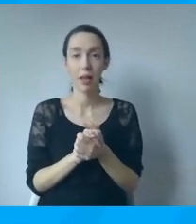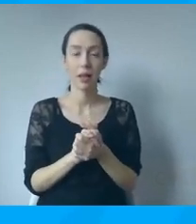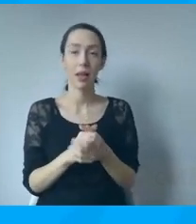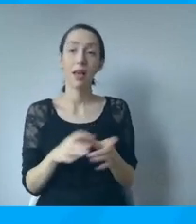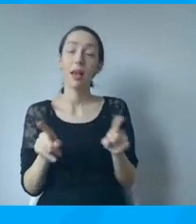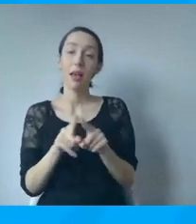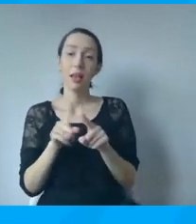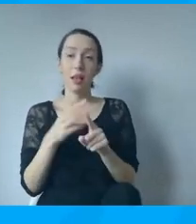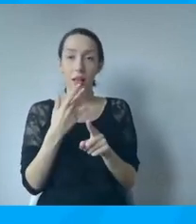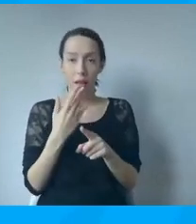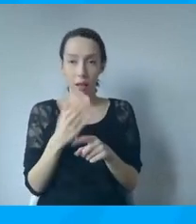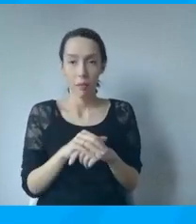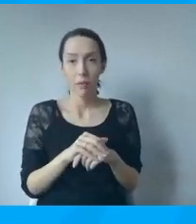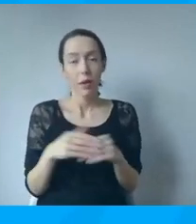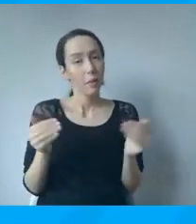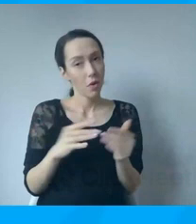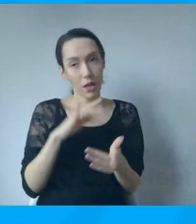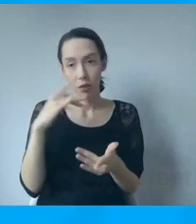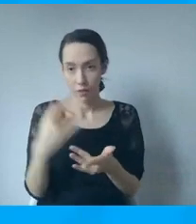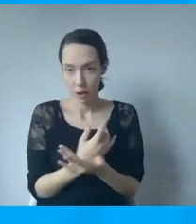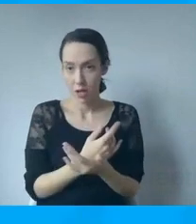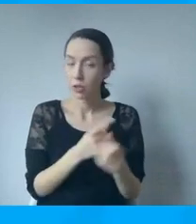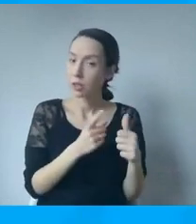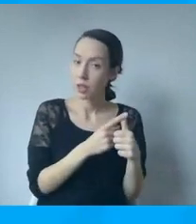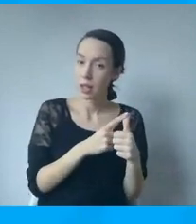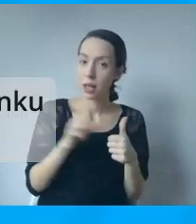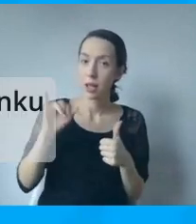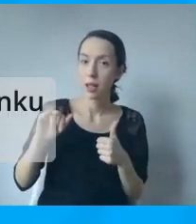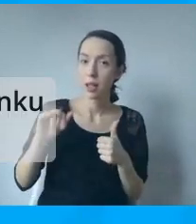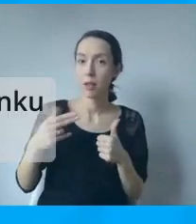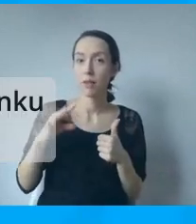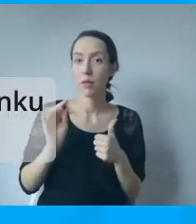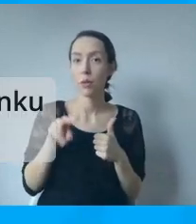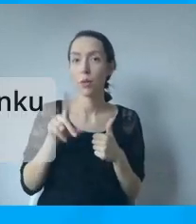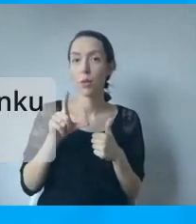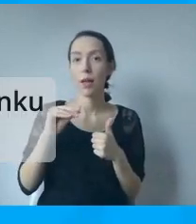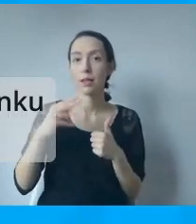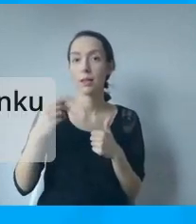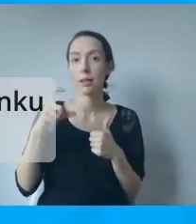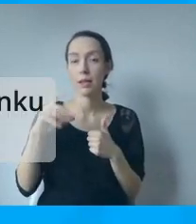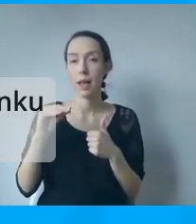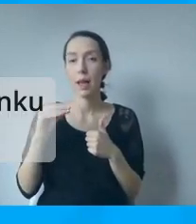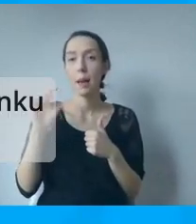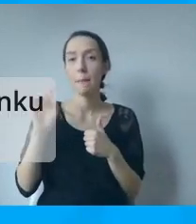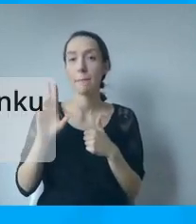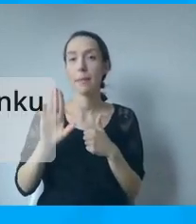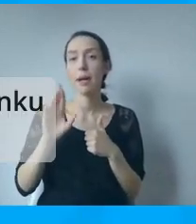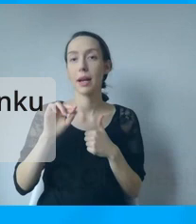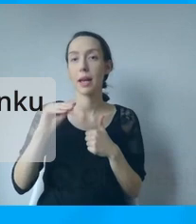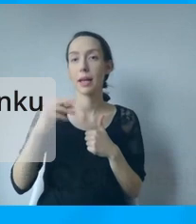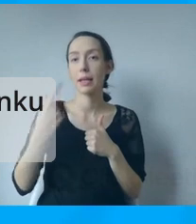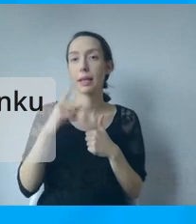faktycznie te skille marketingowe wykorzystać albo w ścieżce employer brandingowej, i ona ściśle jest powiązana właśnie z